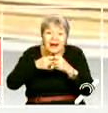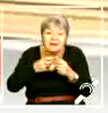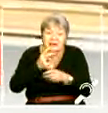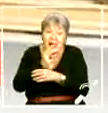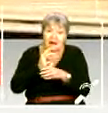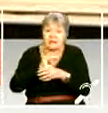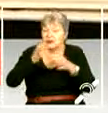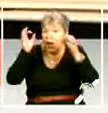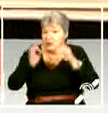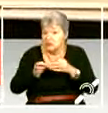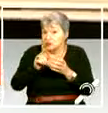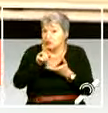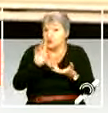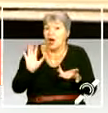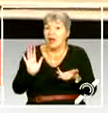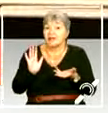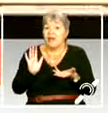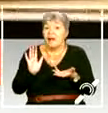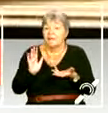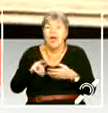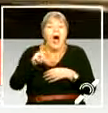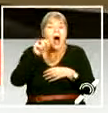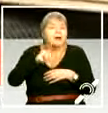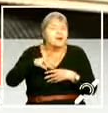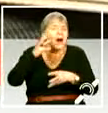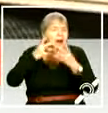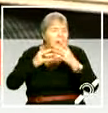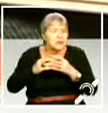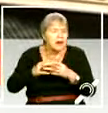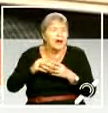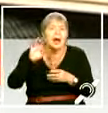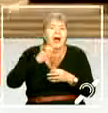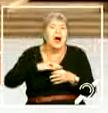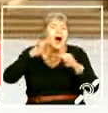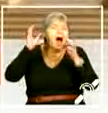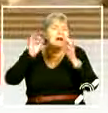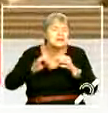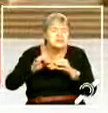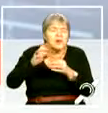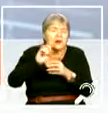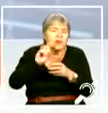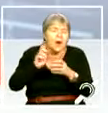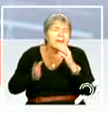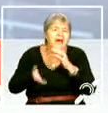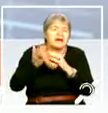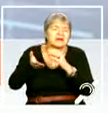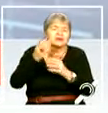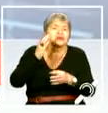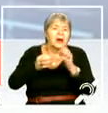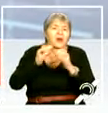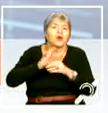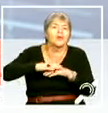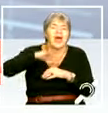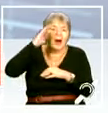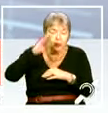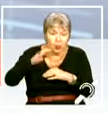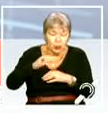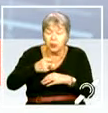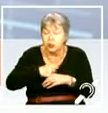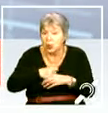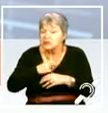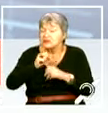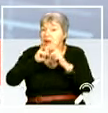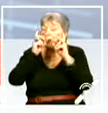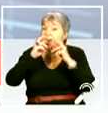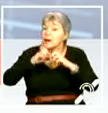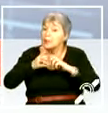rând, economiștii estimează că odată cu încetinirea creșterii economice de la noi din țară pot să apară mai multe probleme. În